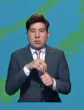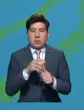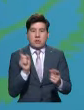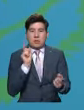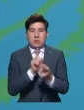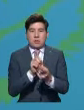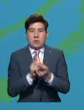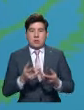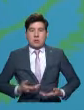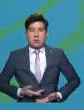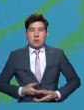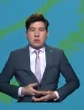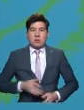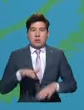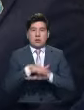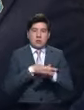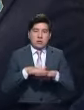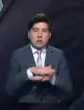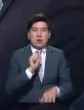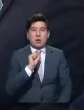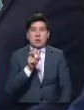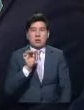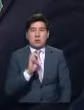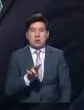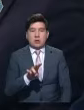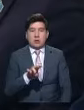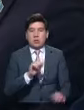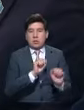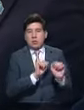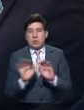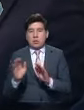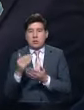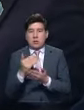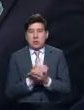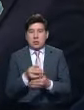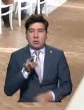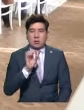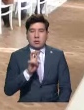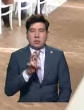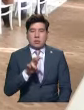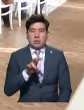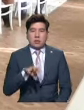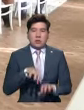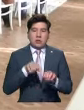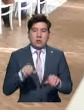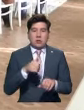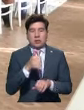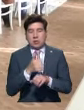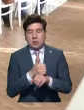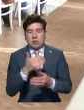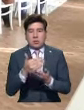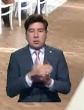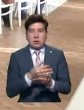кездесуі. Халық қалаулылары, облыс әкімі мен орынбасарлары, түрлі департамент және басқарма басшыларына тікелей сұрақ қойып жауап